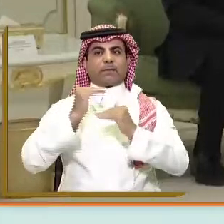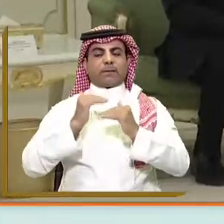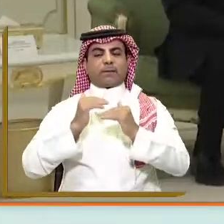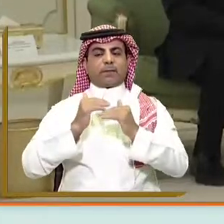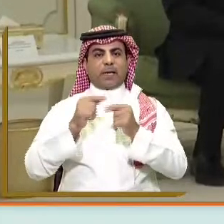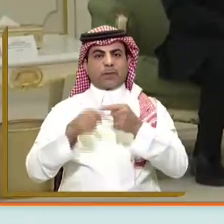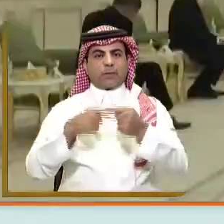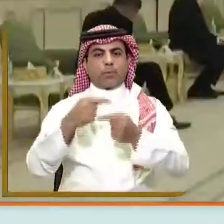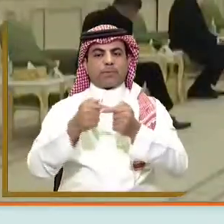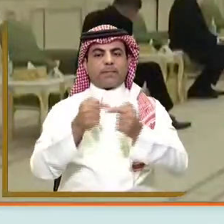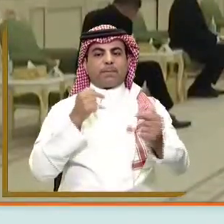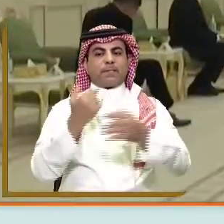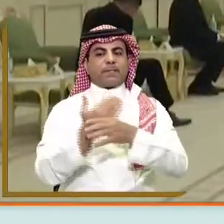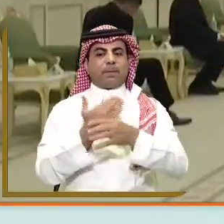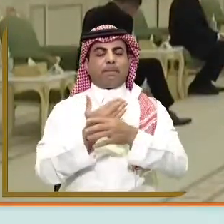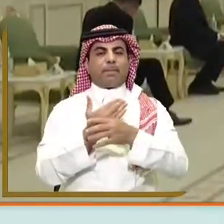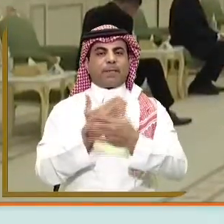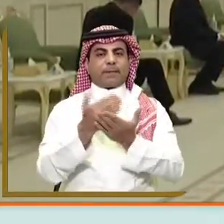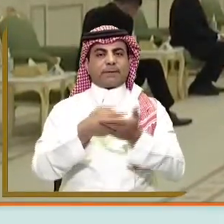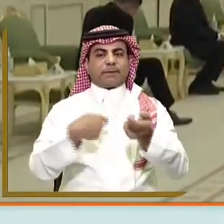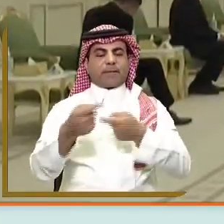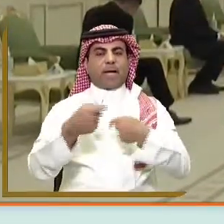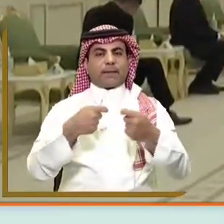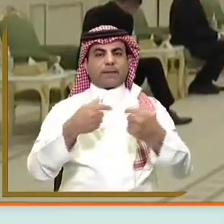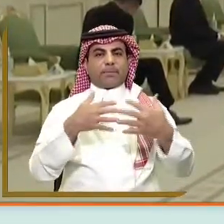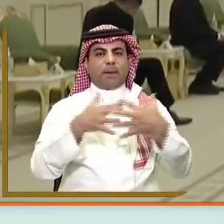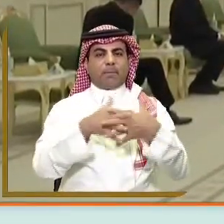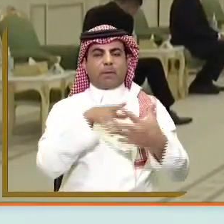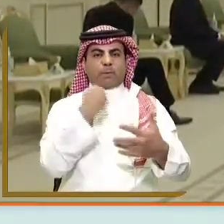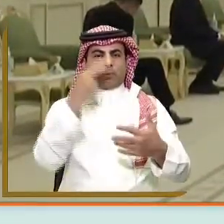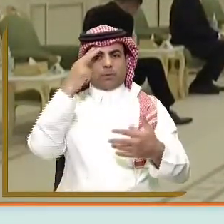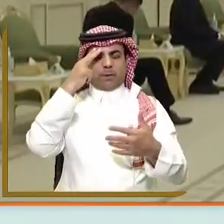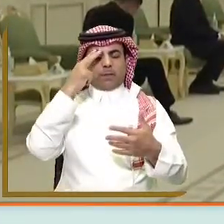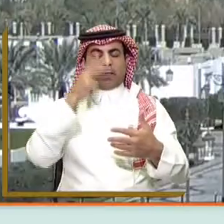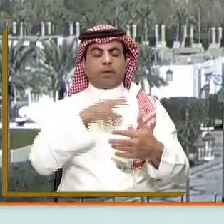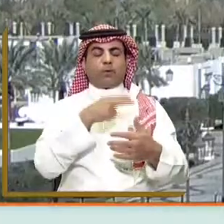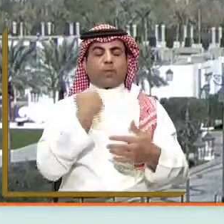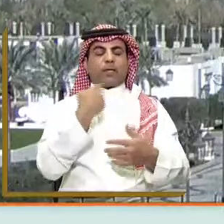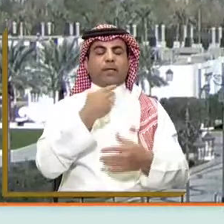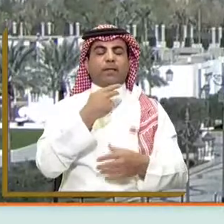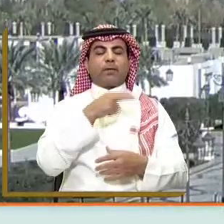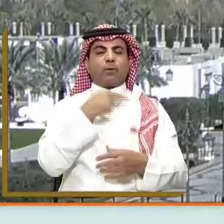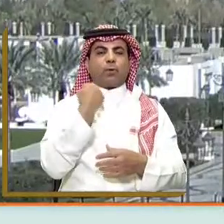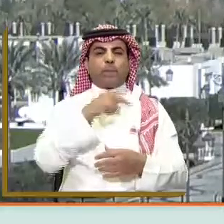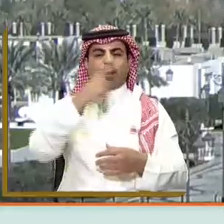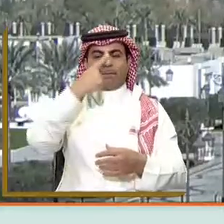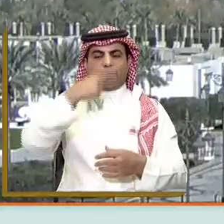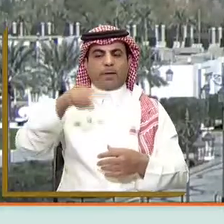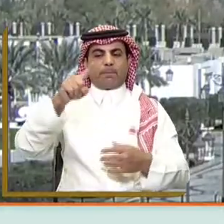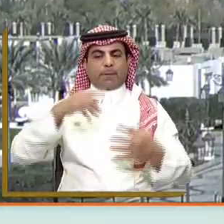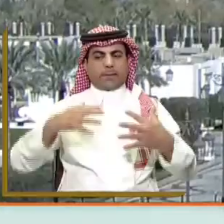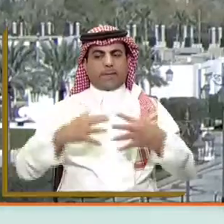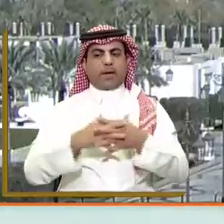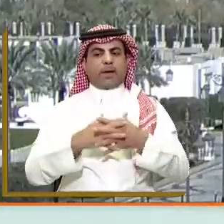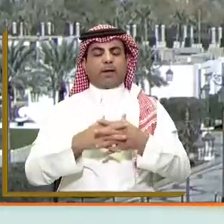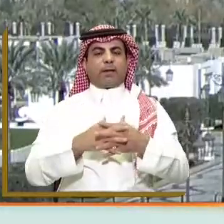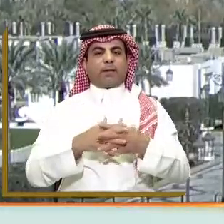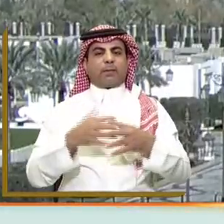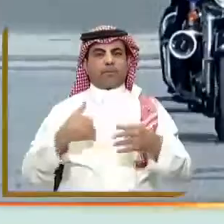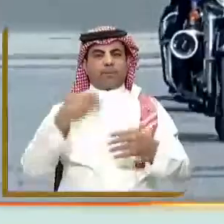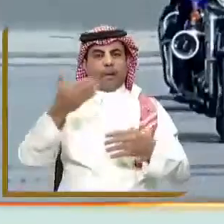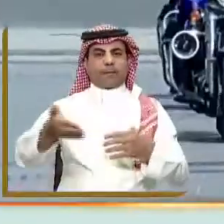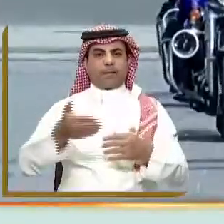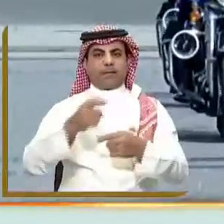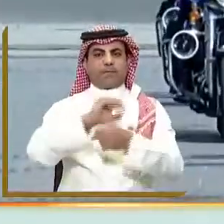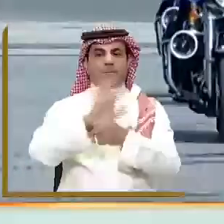بشكل كبير في تحقيق نمو مستدام ومتوازن يشمل الاقتصاد الإقليمي والعالمي في حقبة ما بعد